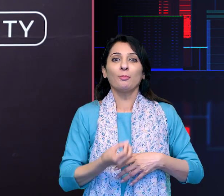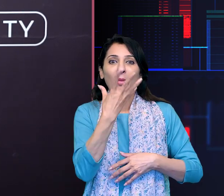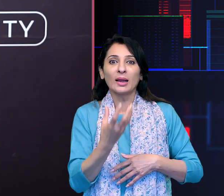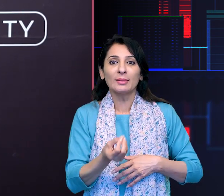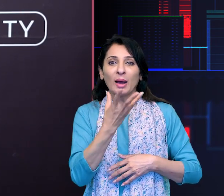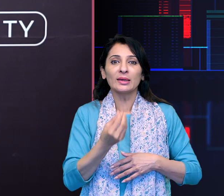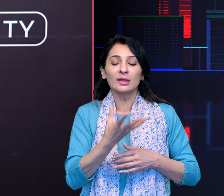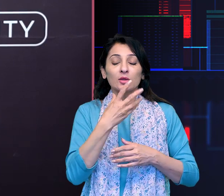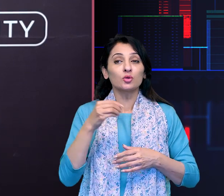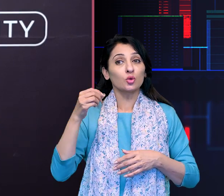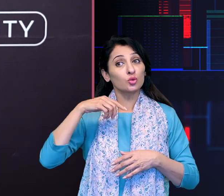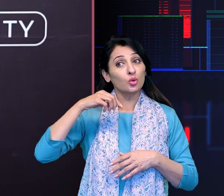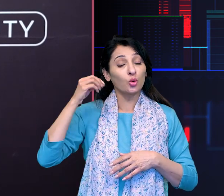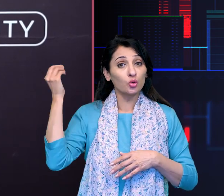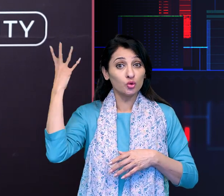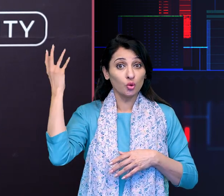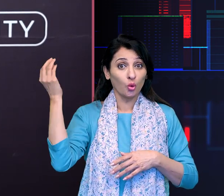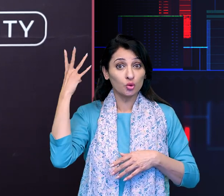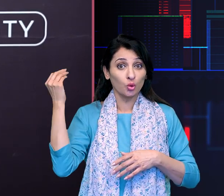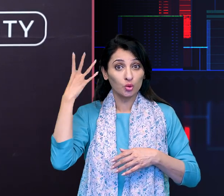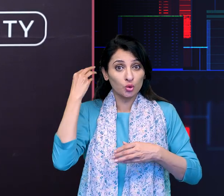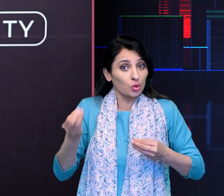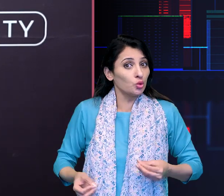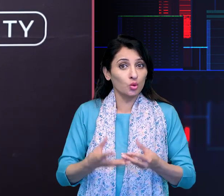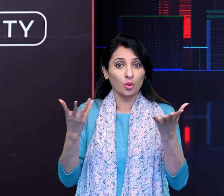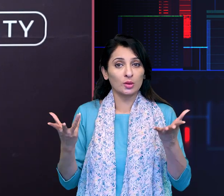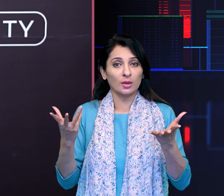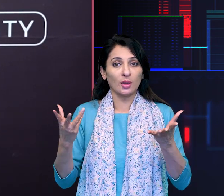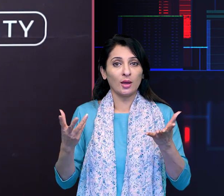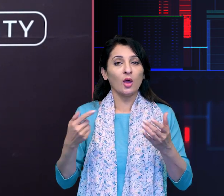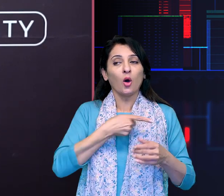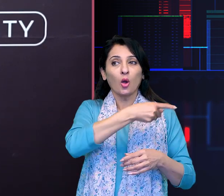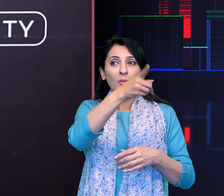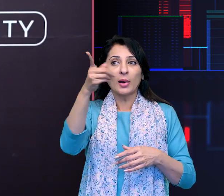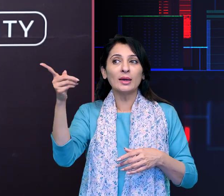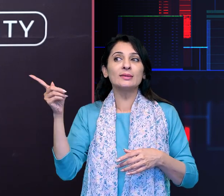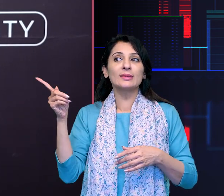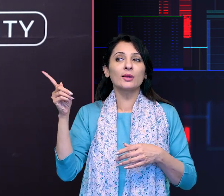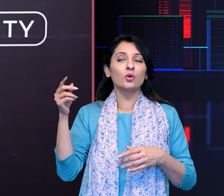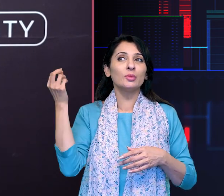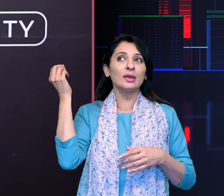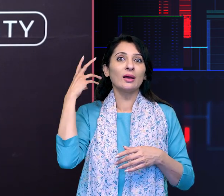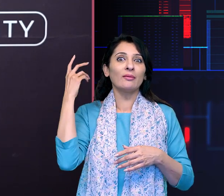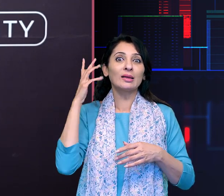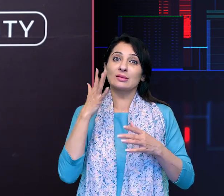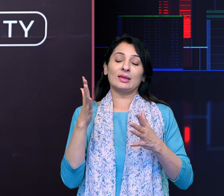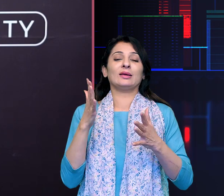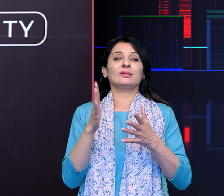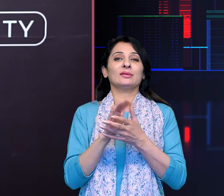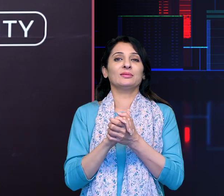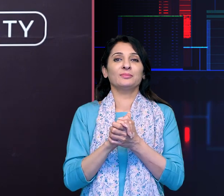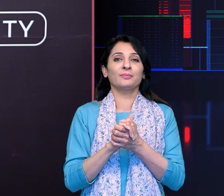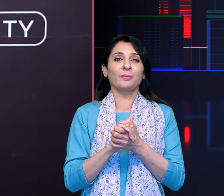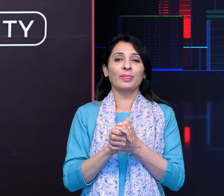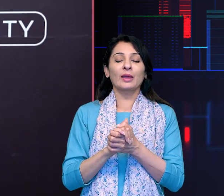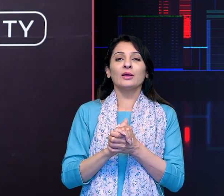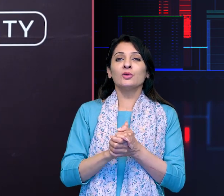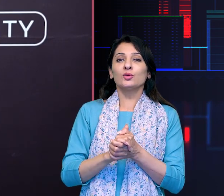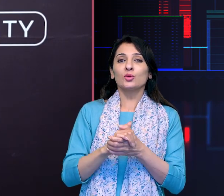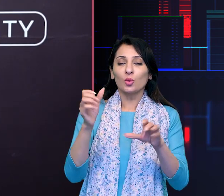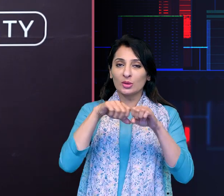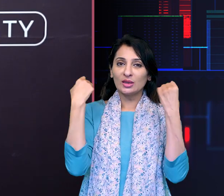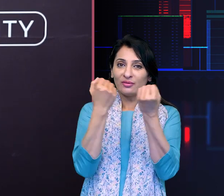तो एक नॉइस पैदा होता था जिसकी वजह से दीवार के उसे तरफ जो खड़ा है उसको अंदाजा नहीं होता था की अंदर क्या बात हो रही है तो दीवाने खास